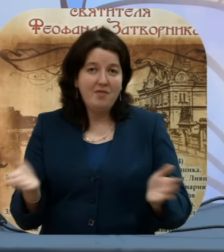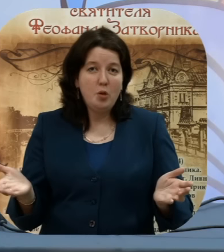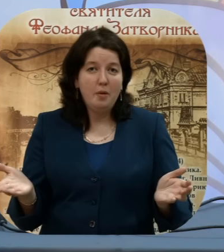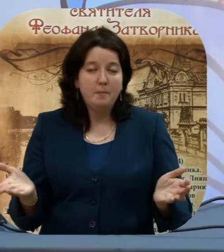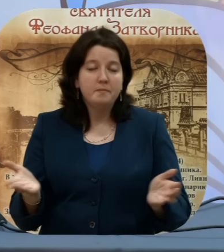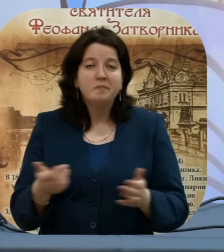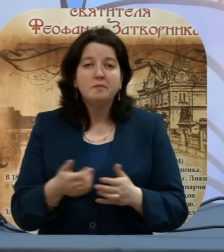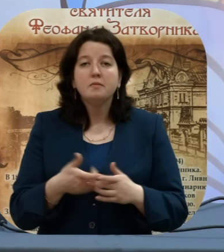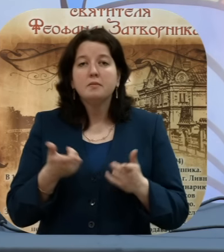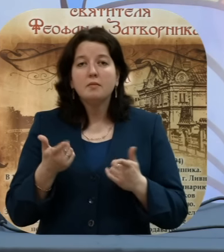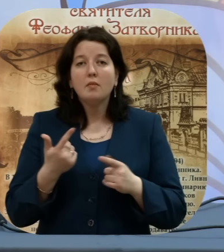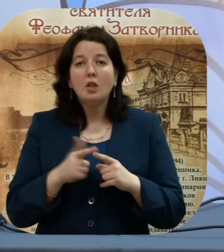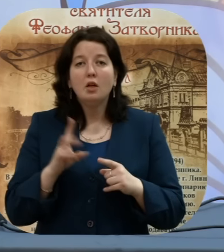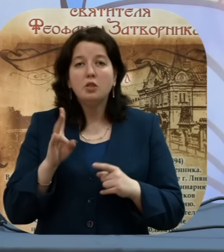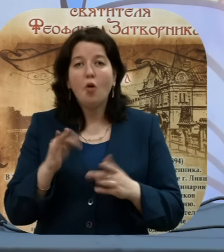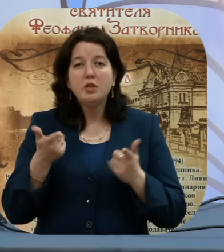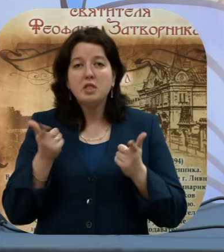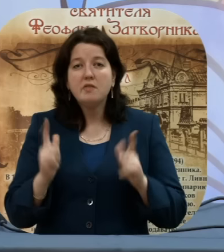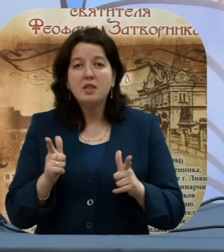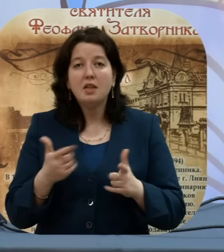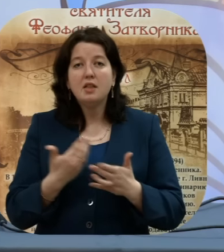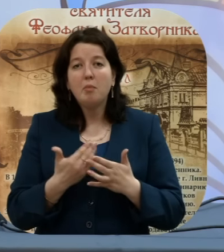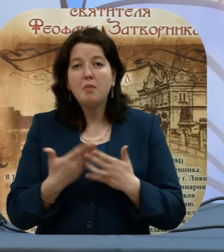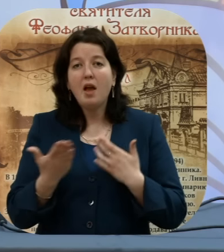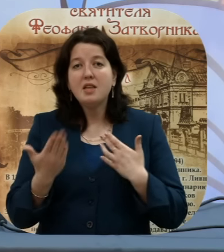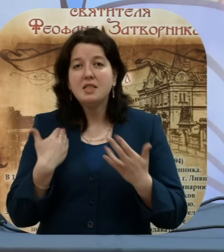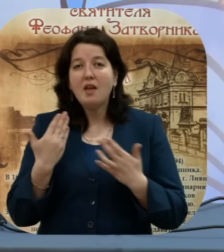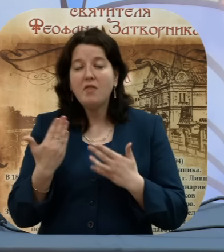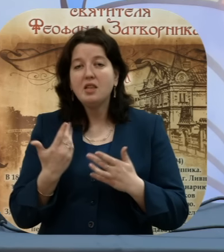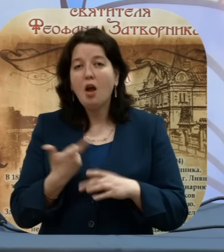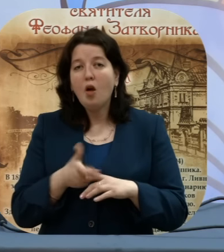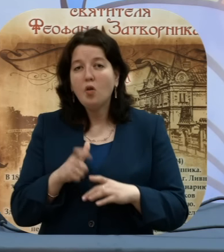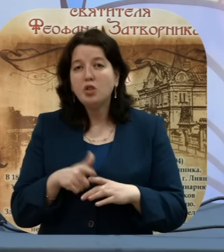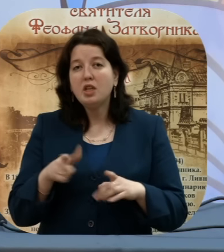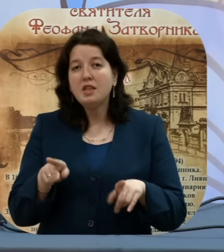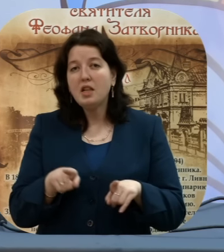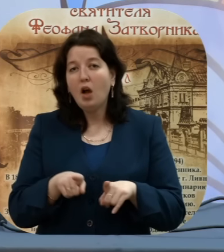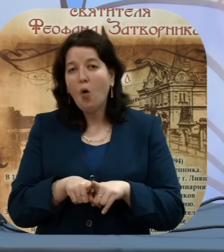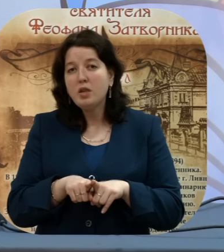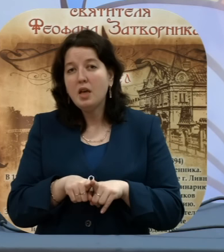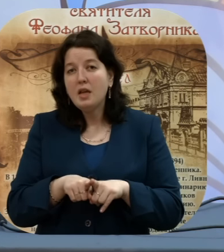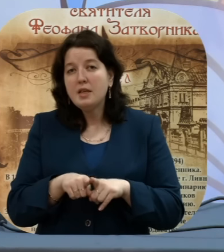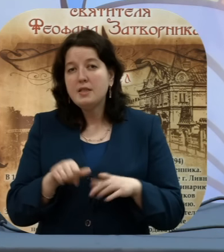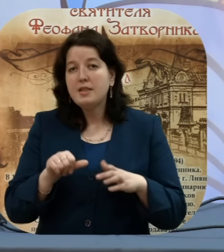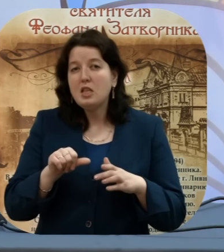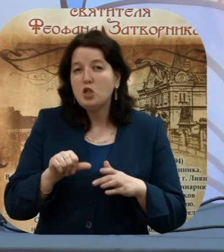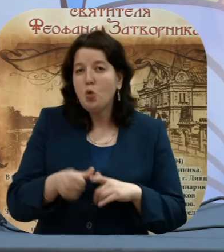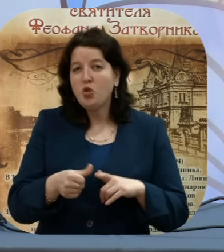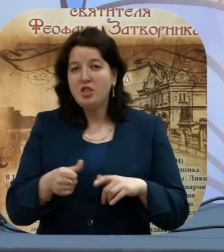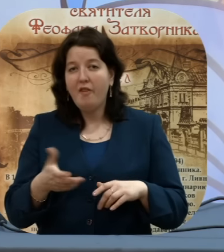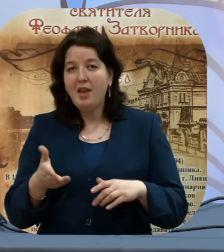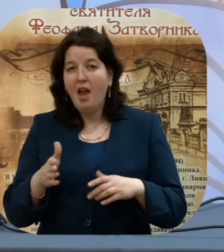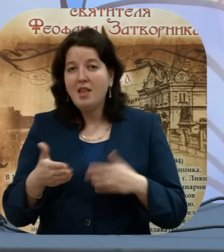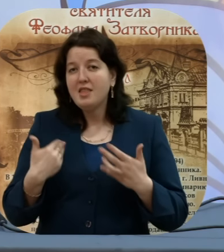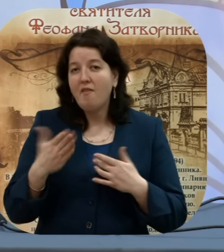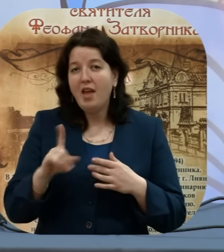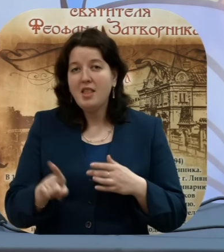естественно, но действительно совет очень такой решительный, совет настойчивый, совет и